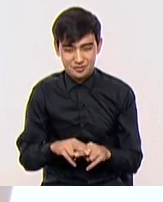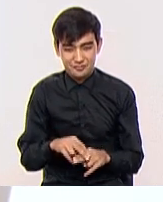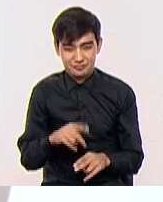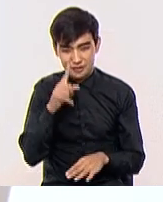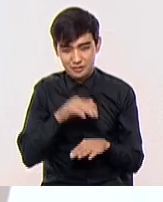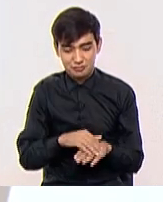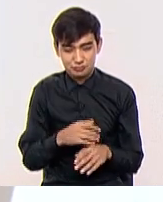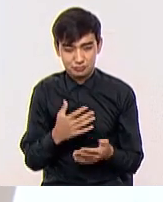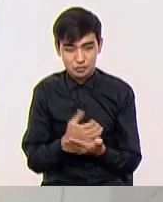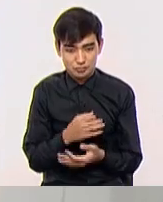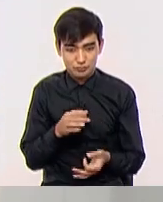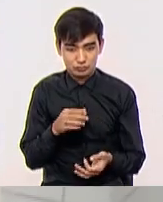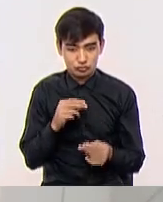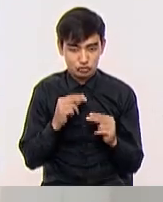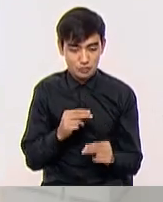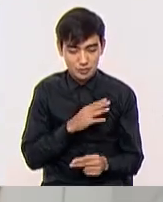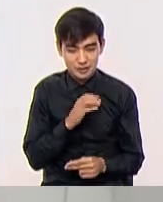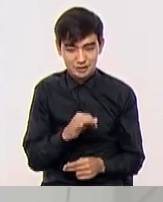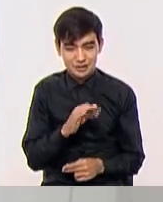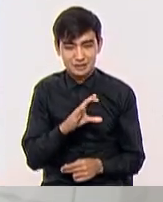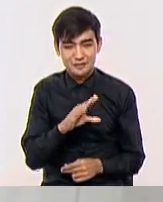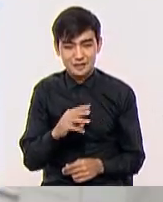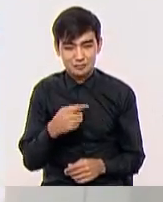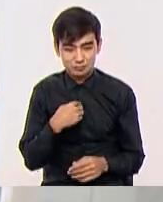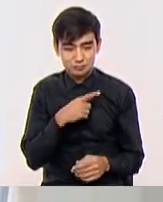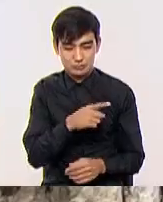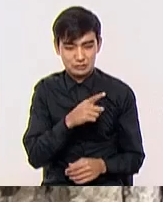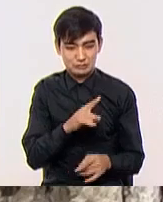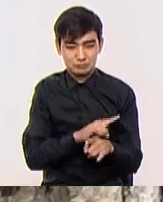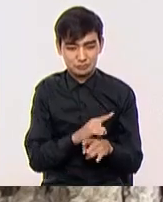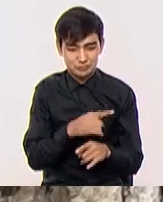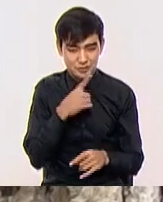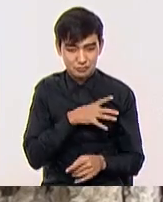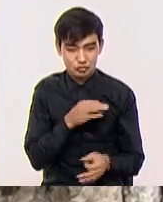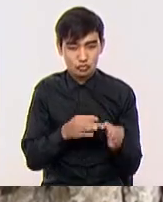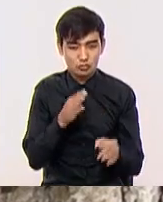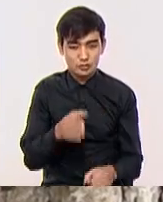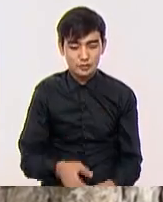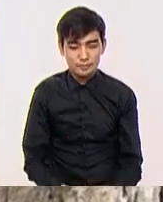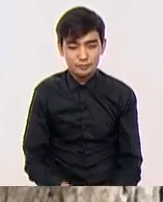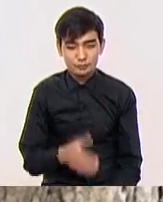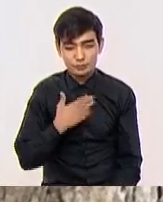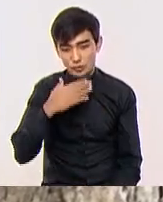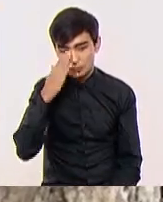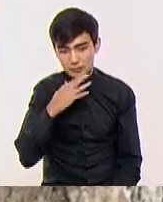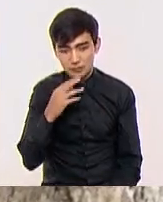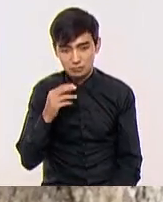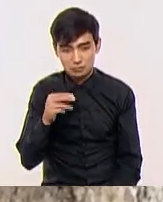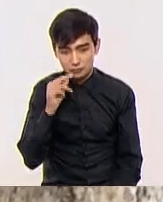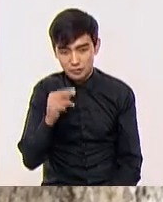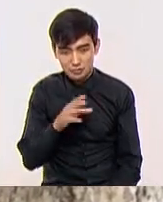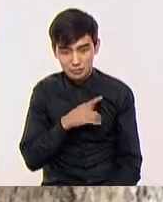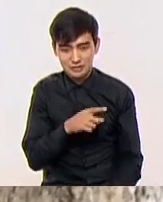намерен выдвинуть сватье иск о клевете. Они оклеветали моего отца. Это была своего